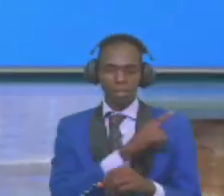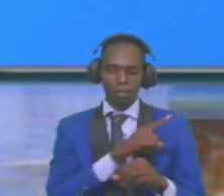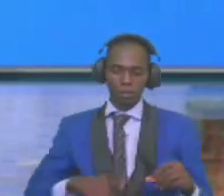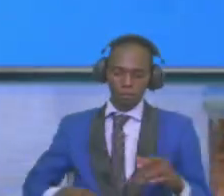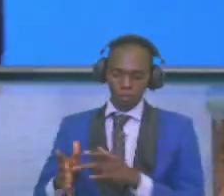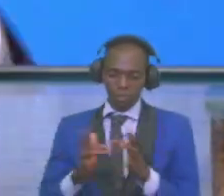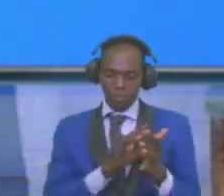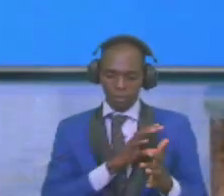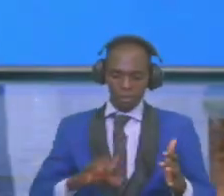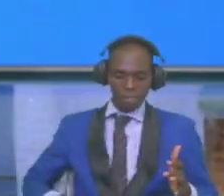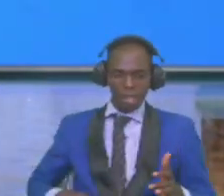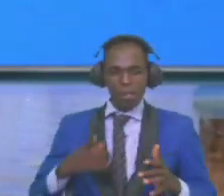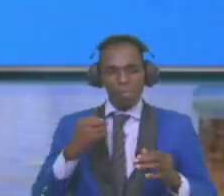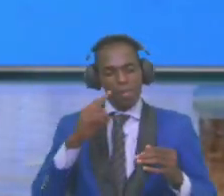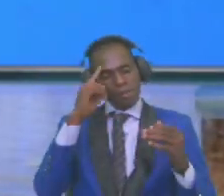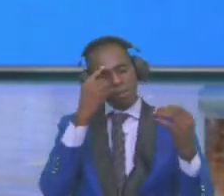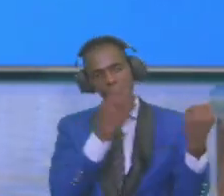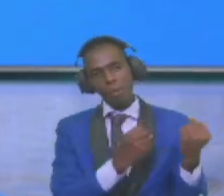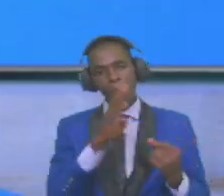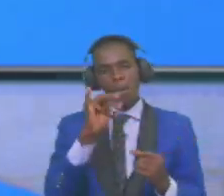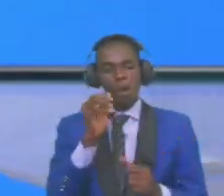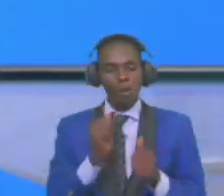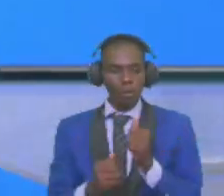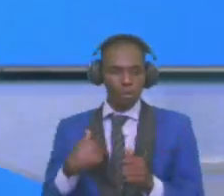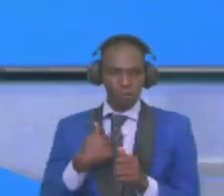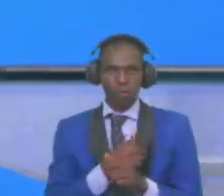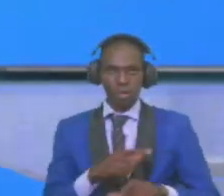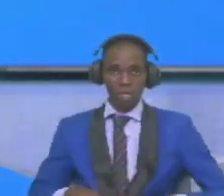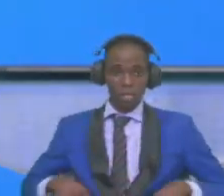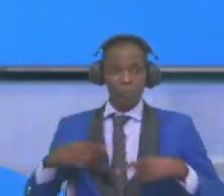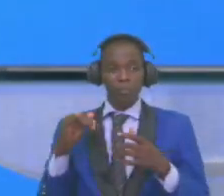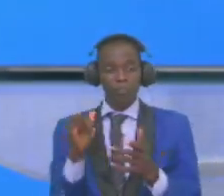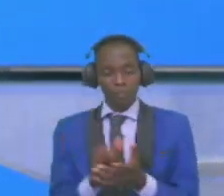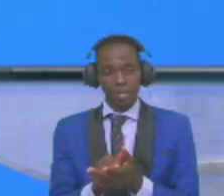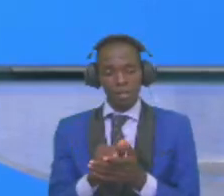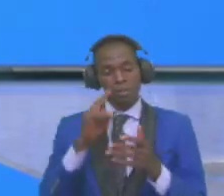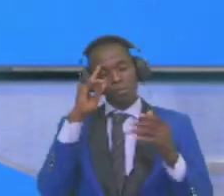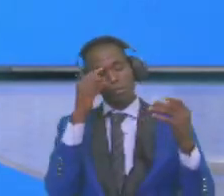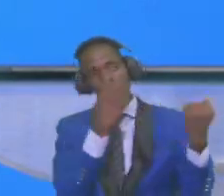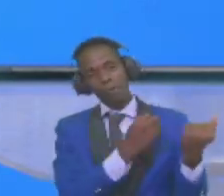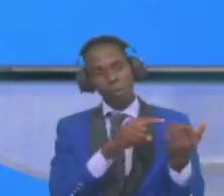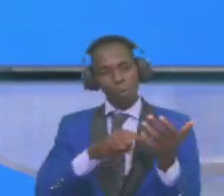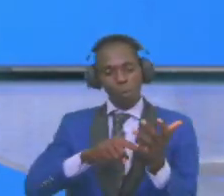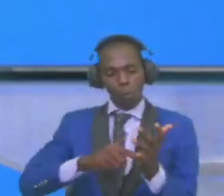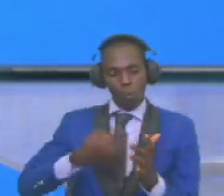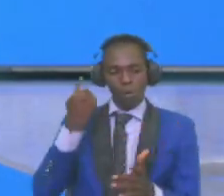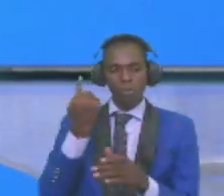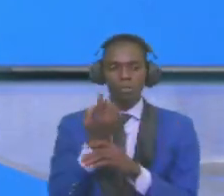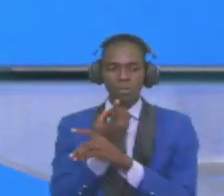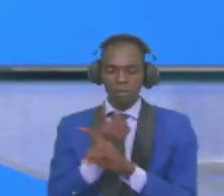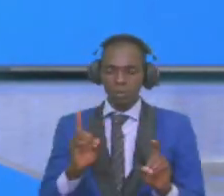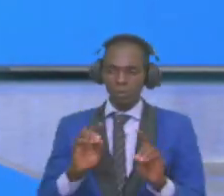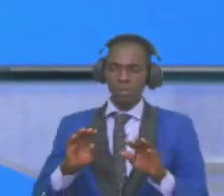fois du siège de fait seule la fois pas laquelle nous vivons la foi qui a été transmis au saint